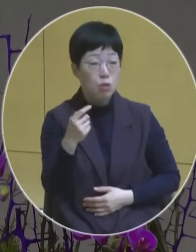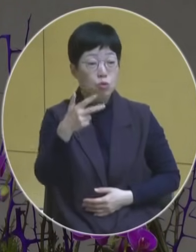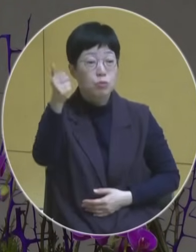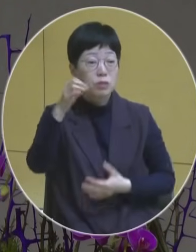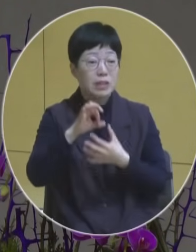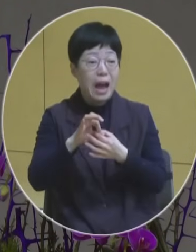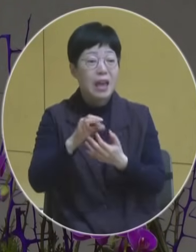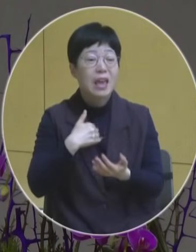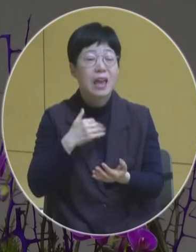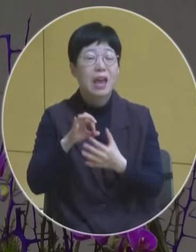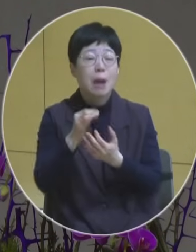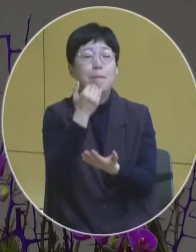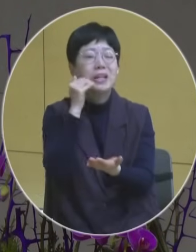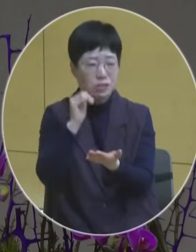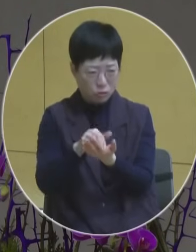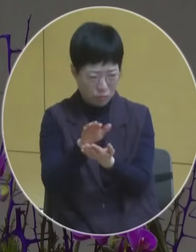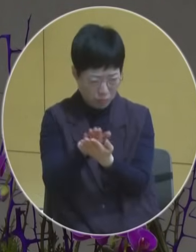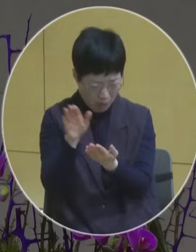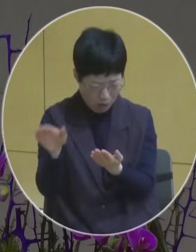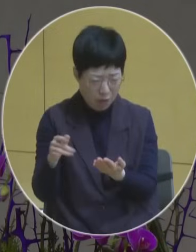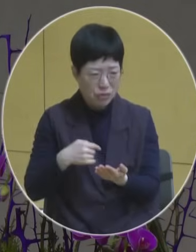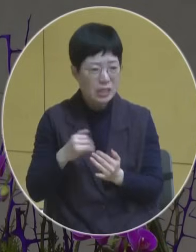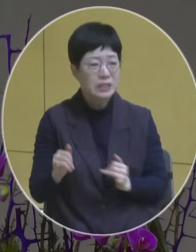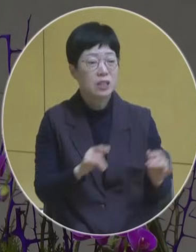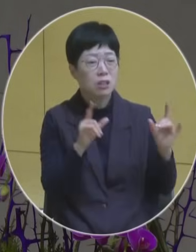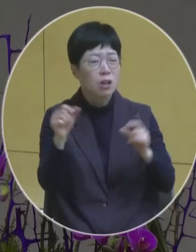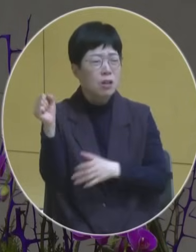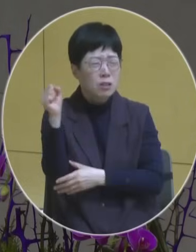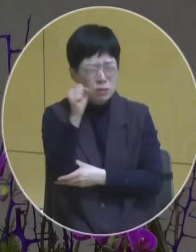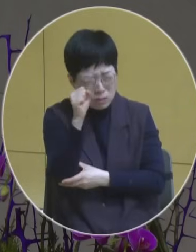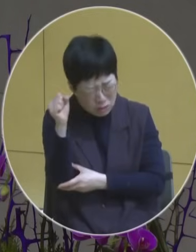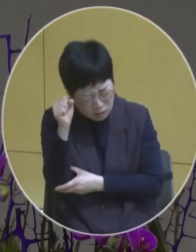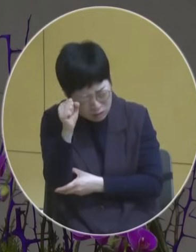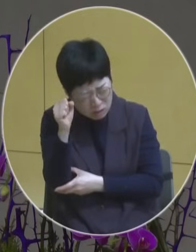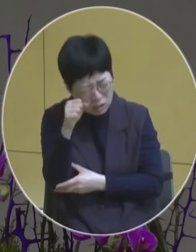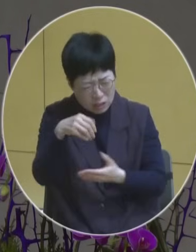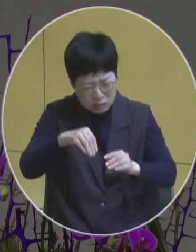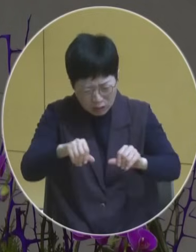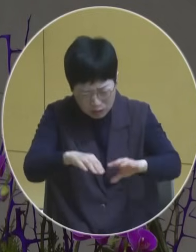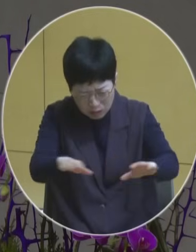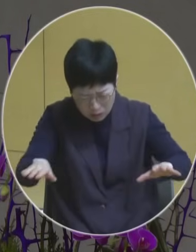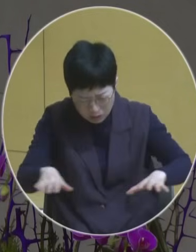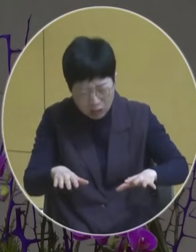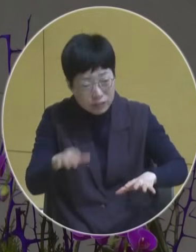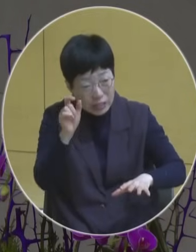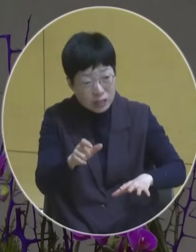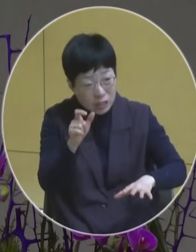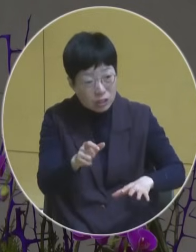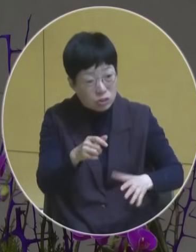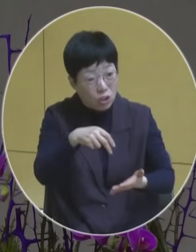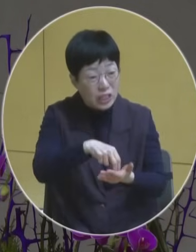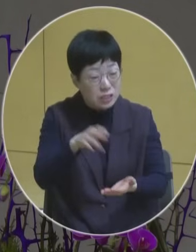나의 반석입니다. 내 인생이 흔들려요. 내가 서 있는 바닥이 지금 단단하기 때문에 바로 서 있지 내